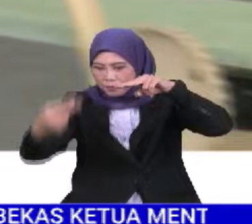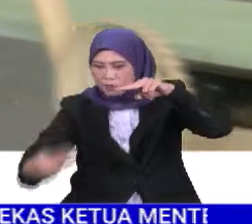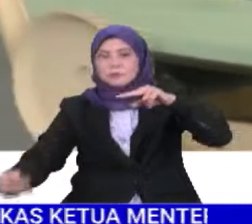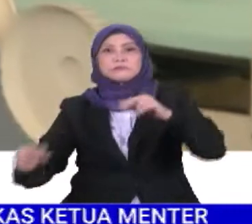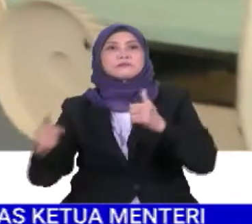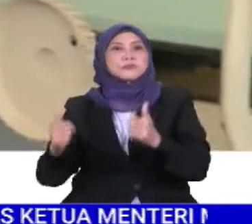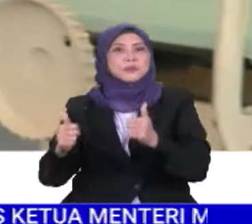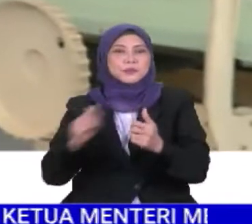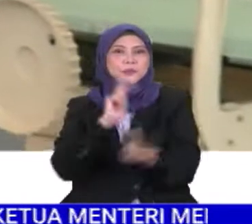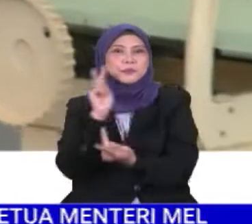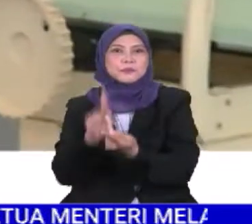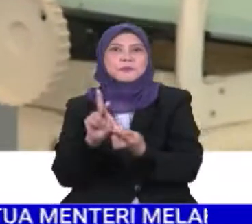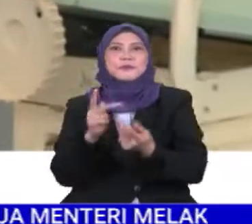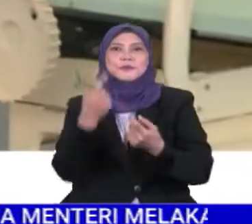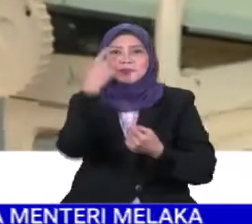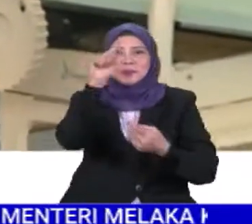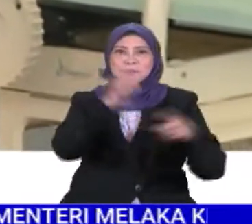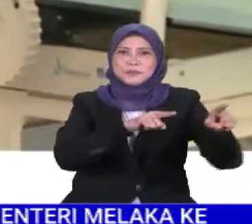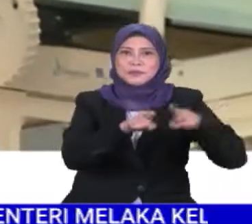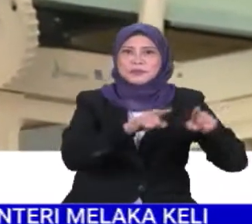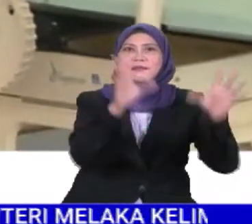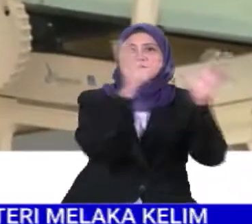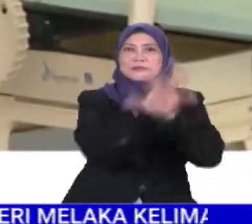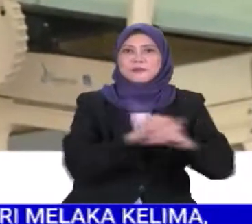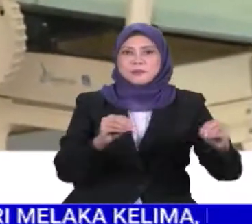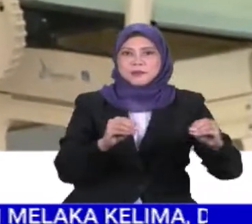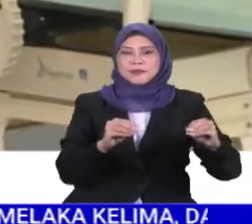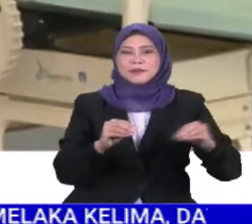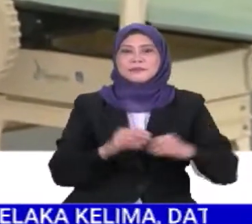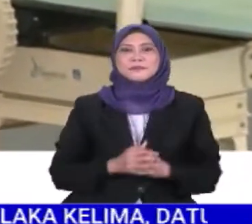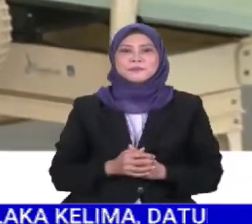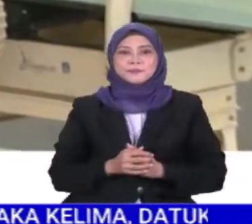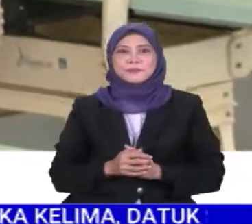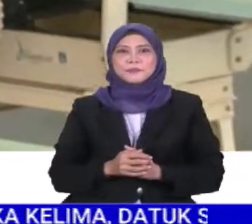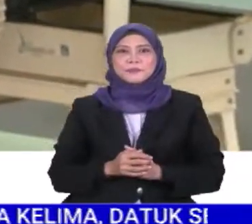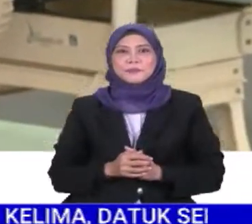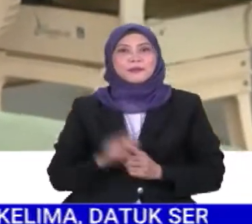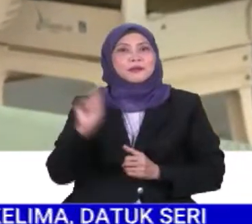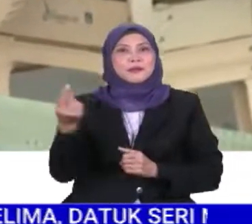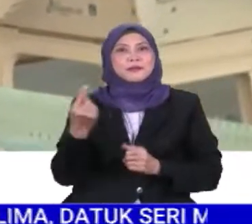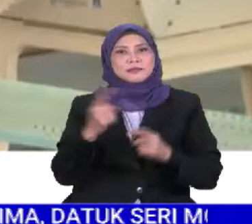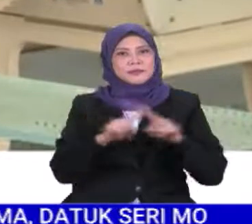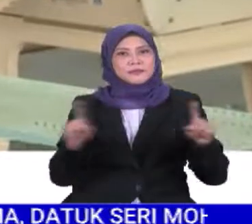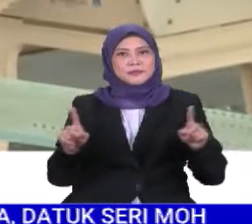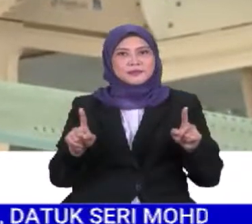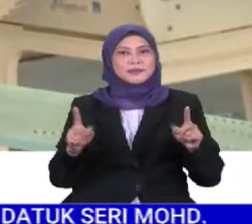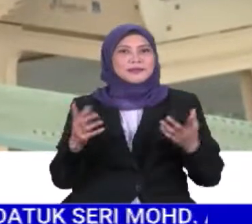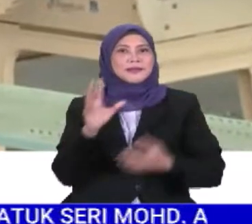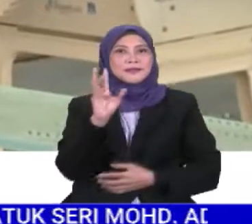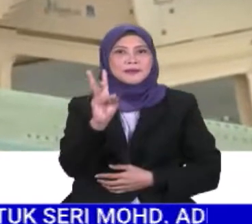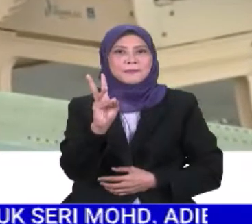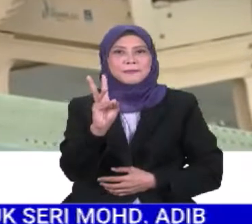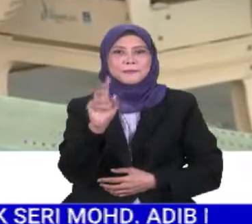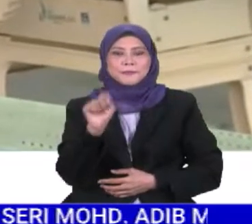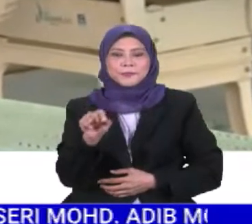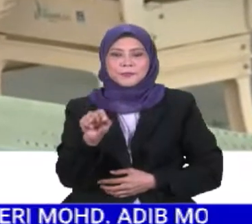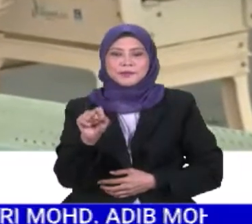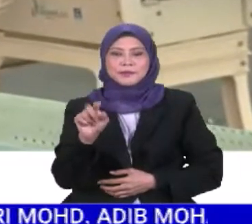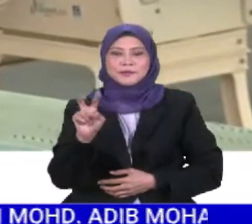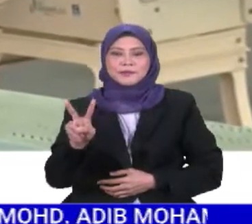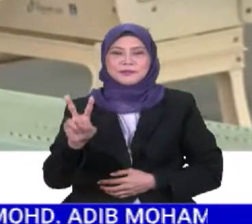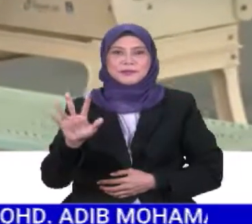untuk mengenepikan saingan hebat atlet Sarawak Bertrand Roddick yang hanya dibezakan